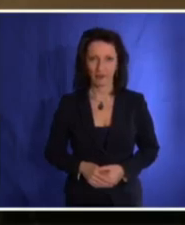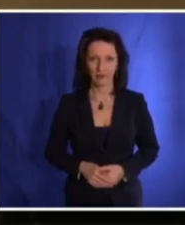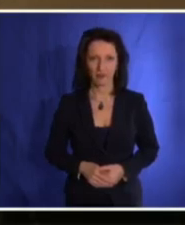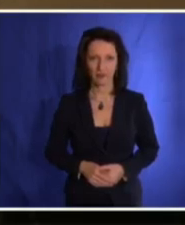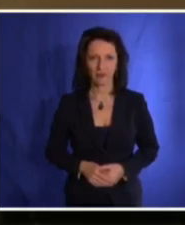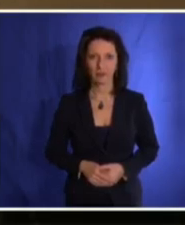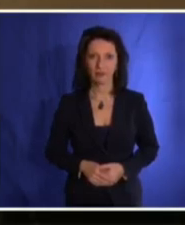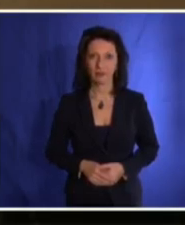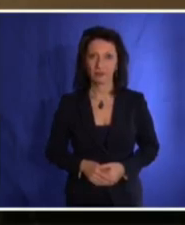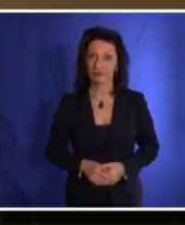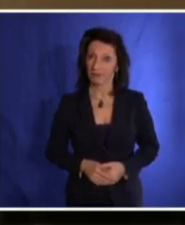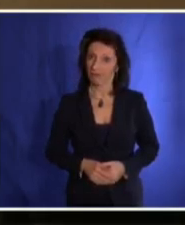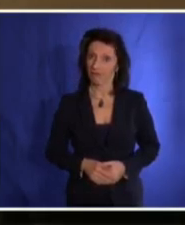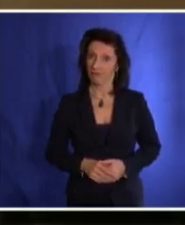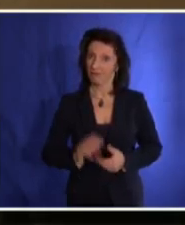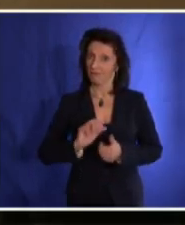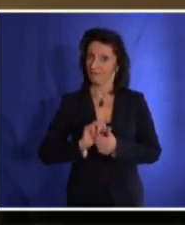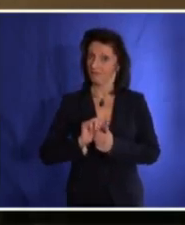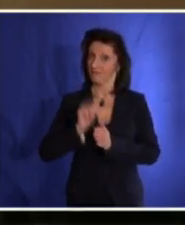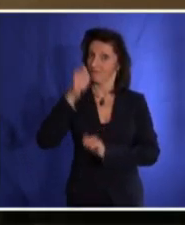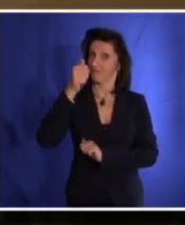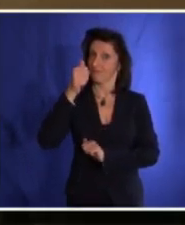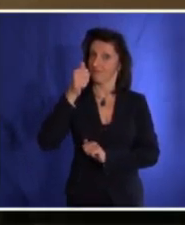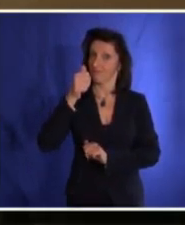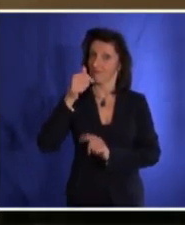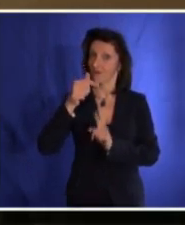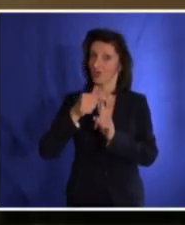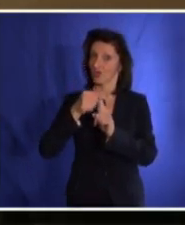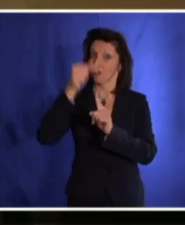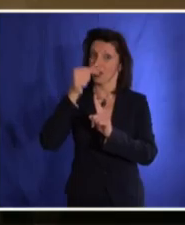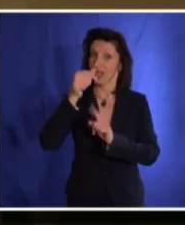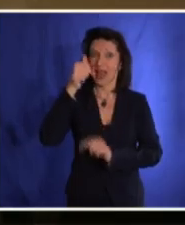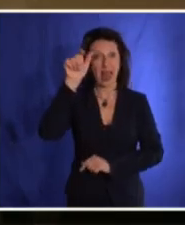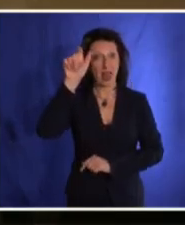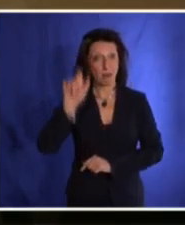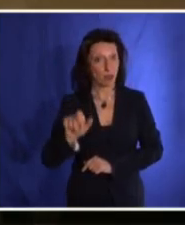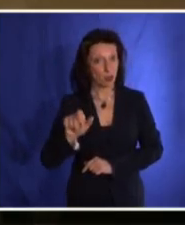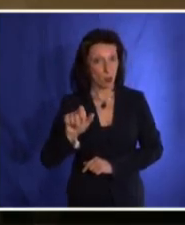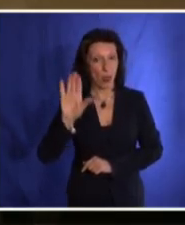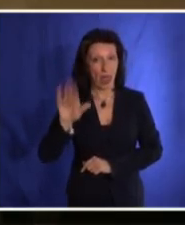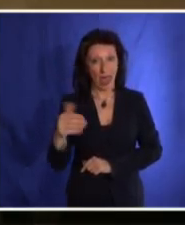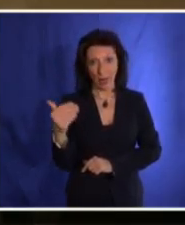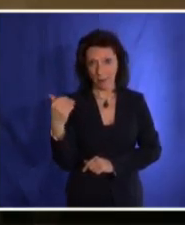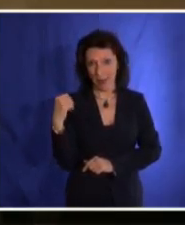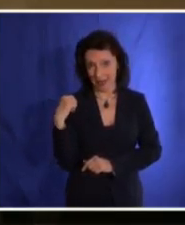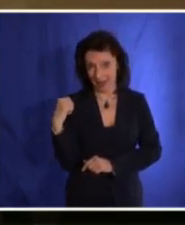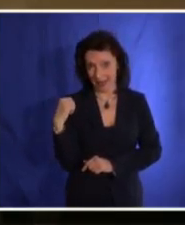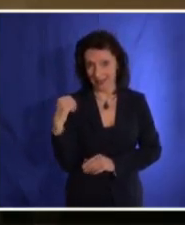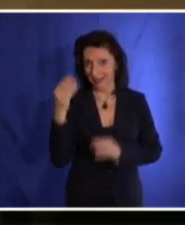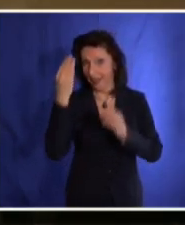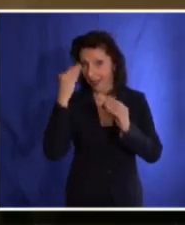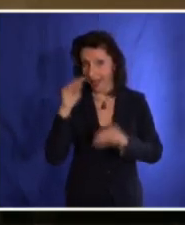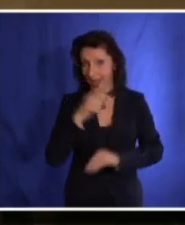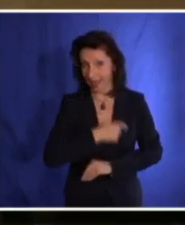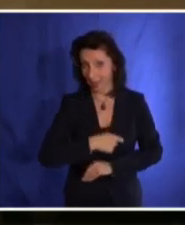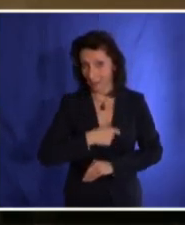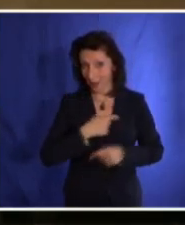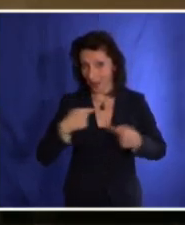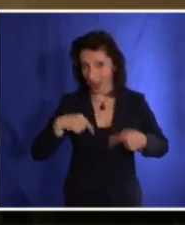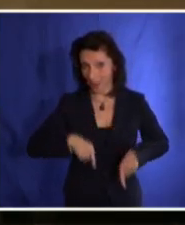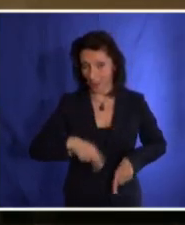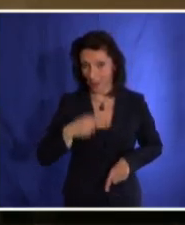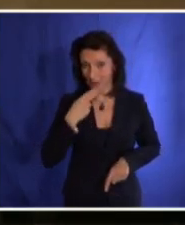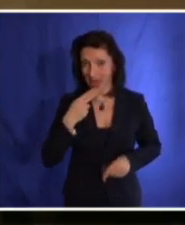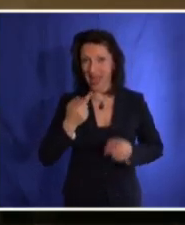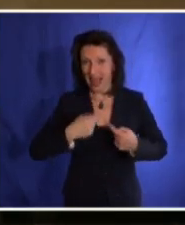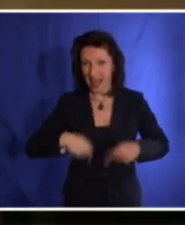An der Spitze darf ich einen begrüßen, der seit gestern unser Ehrenparteiobmann ist. Unseren